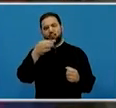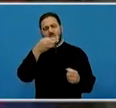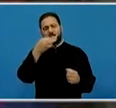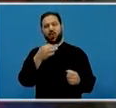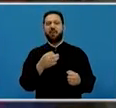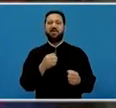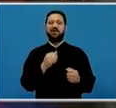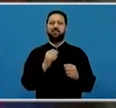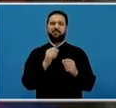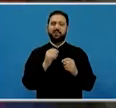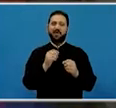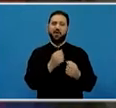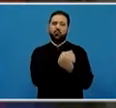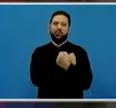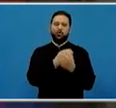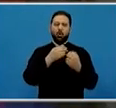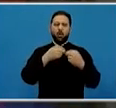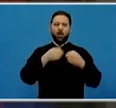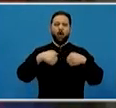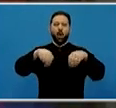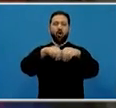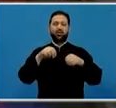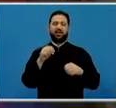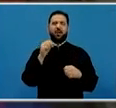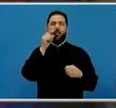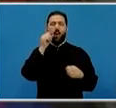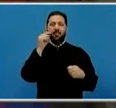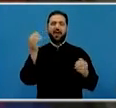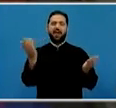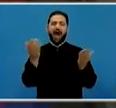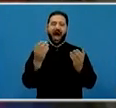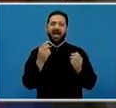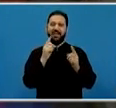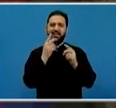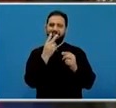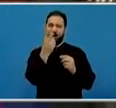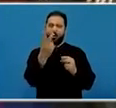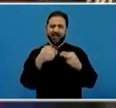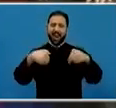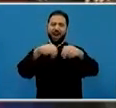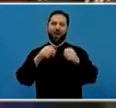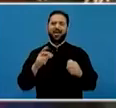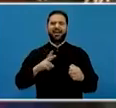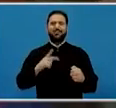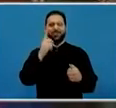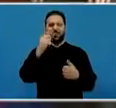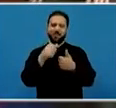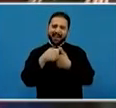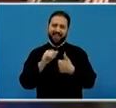al emisiunii și sper să nu vă deranjez dacă spun acest lucru. Chiar mi-a făcut